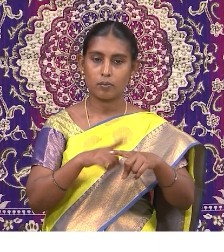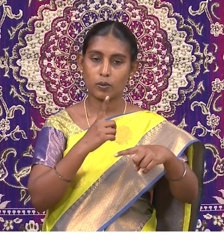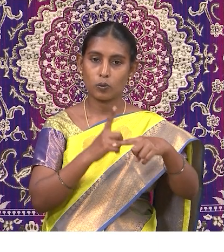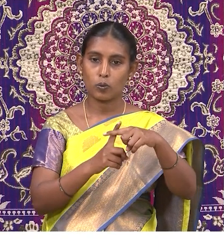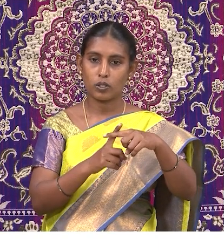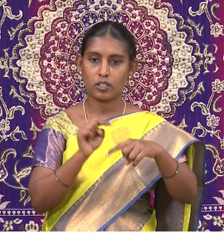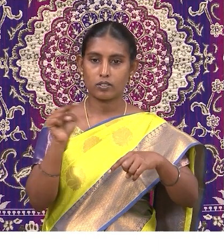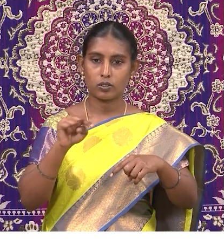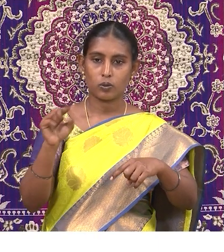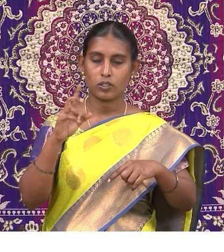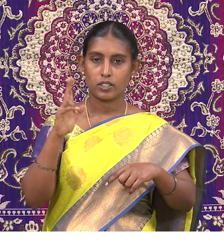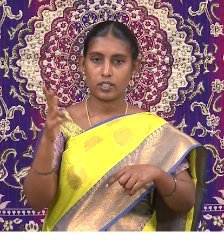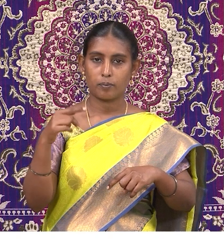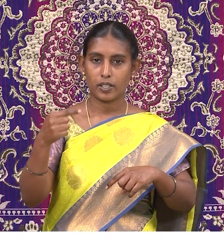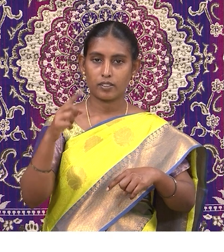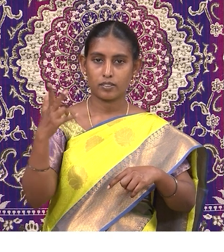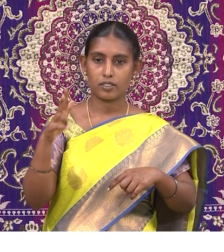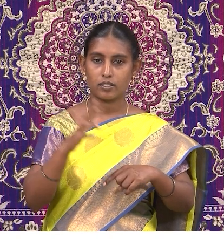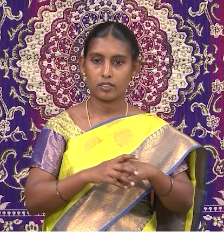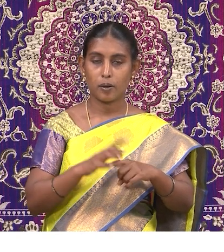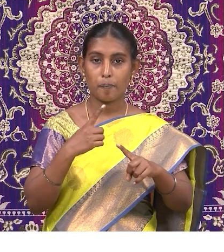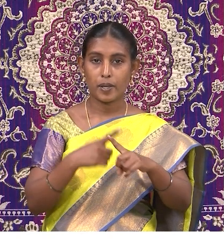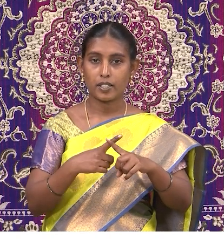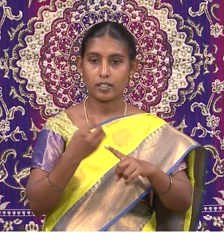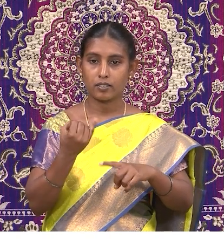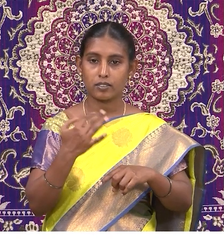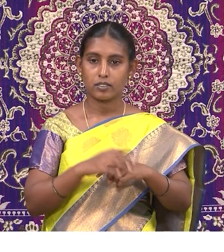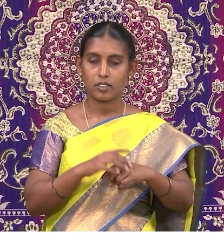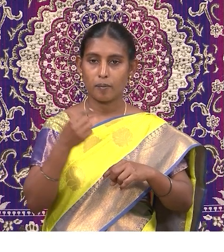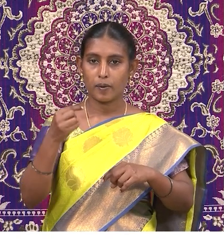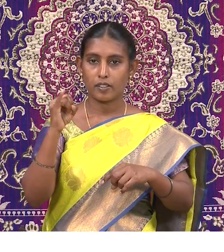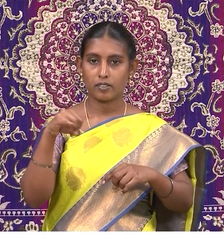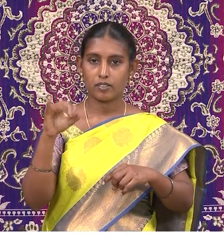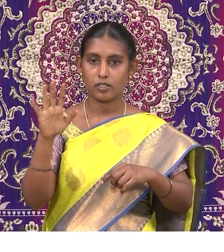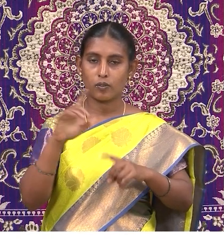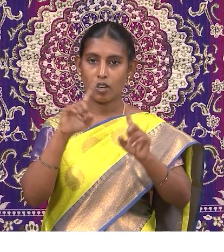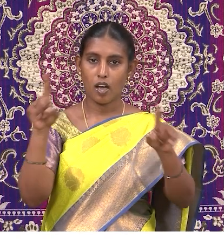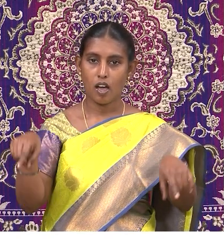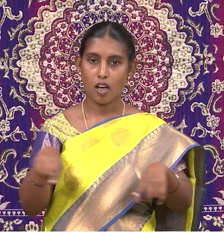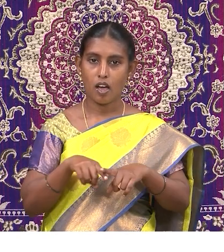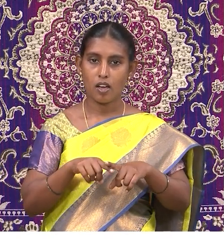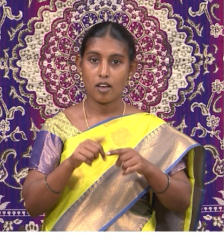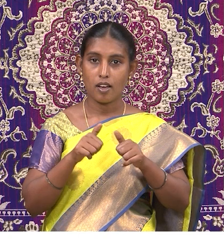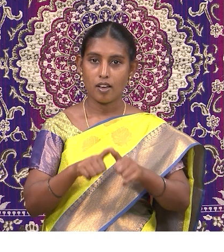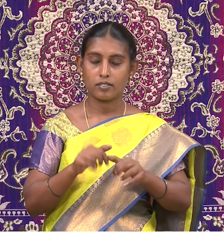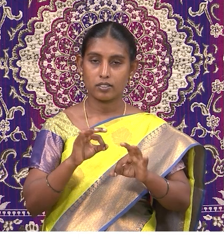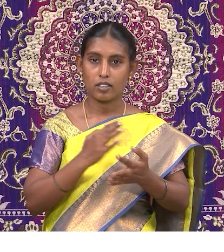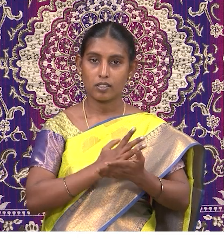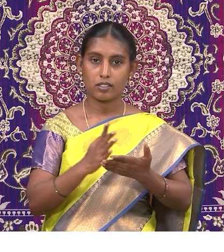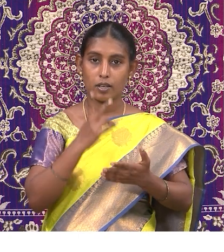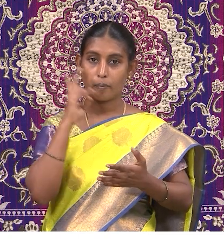கூடுதல் −8, மூலங்களின் பெருக்கற் பலன் −65 போட்டு அழகாக அதை ஆன்சர் அப்படி பாக்ஸ் போட்டால் தெளிவாக தெரியும்.